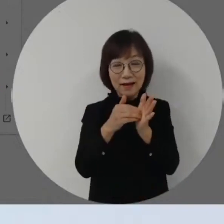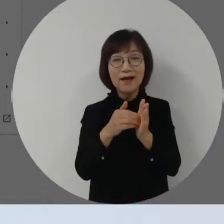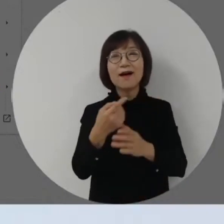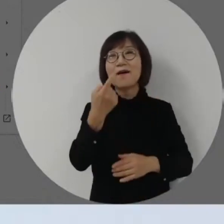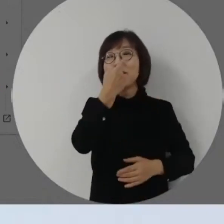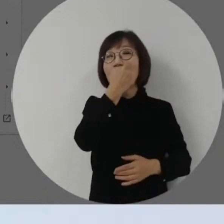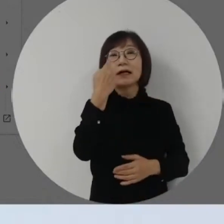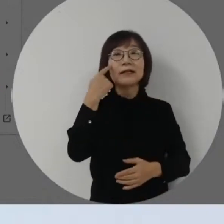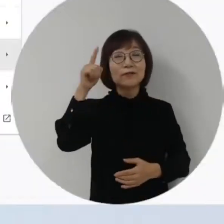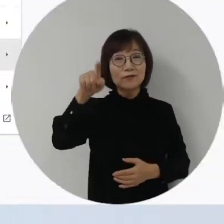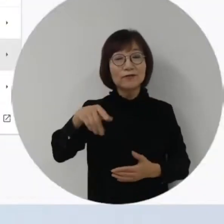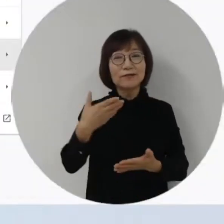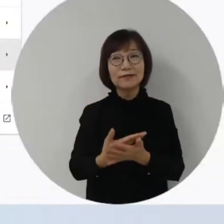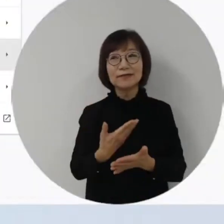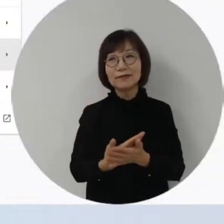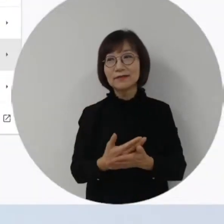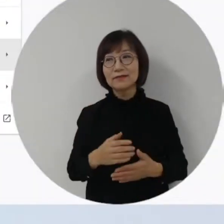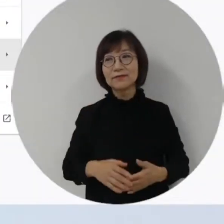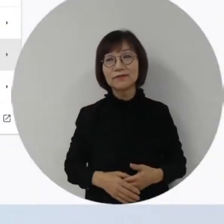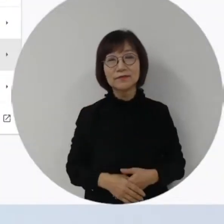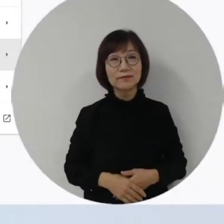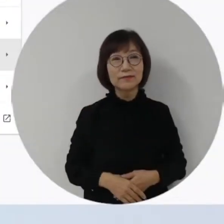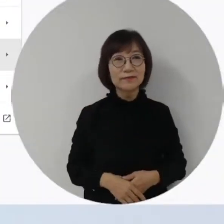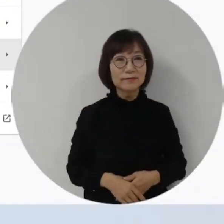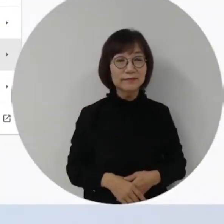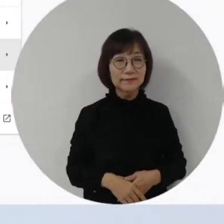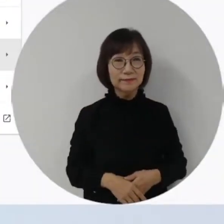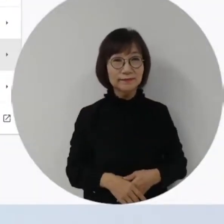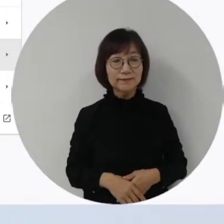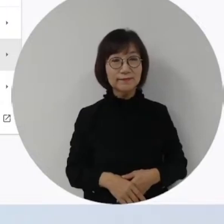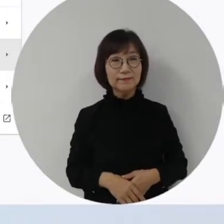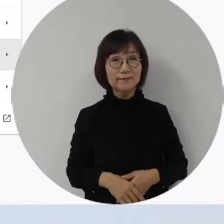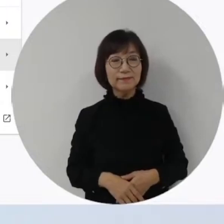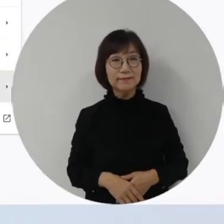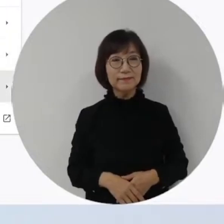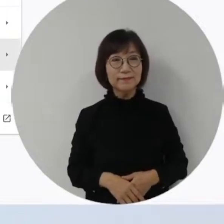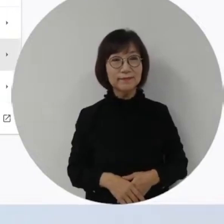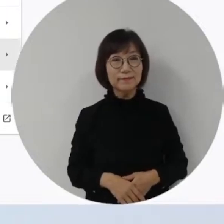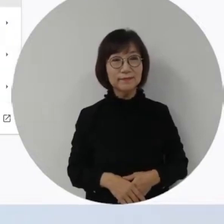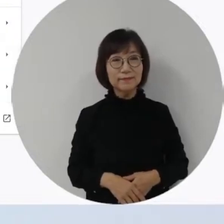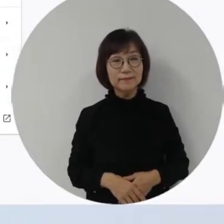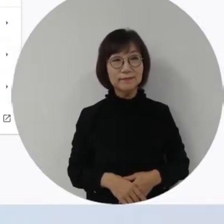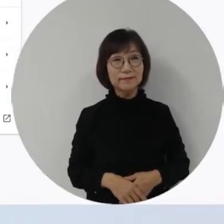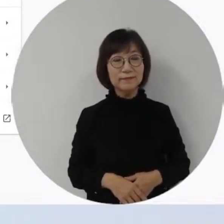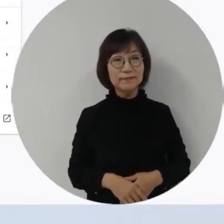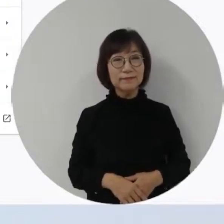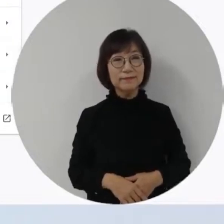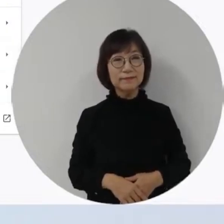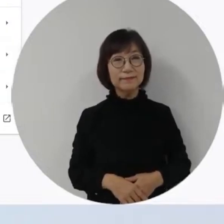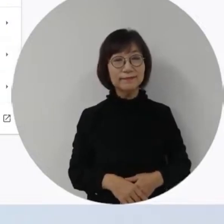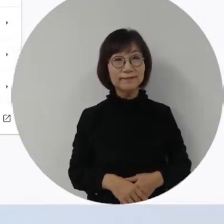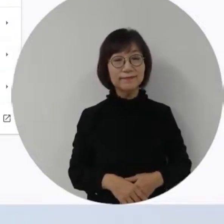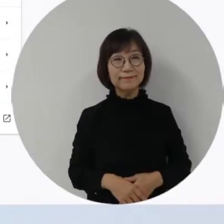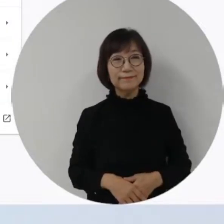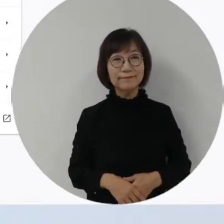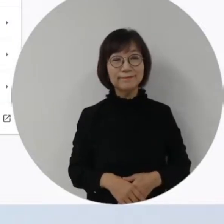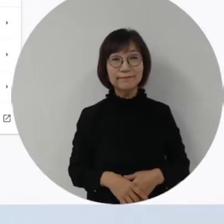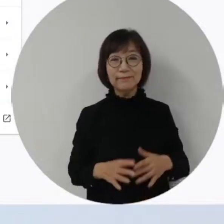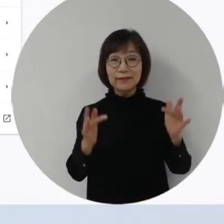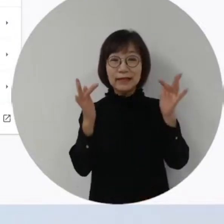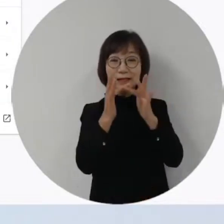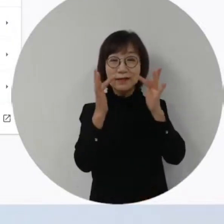이렇게 해서 인터넷 기록도 삭제를 할 수가 있고요. 그 다음 시작 페이지랑 이런 거 잠깐 또 설명을